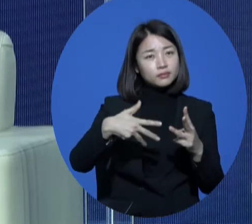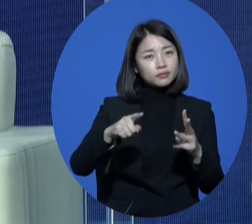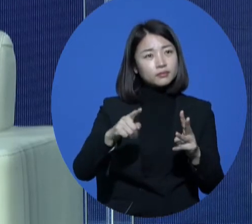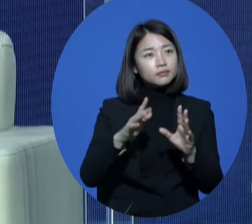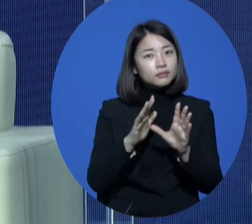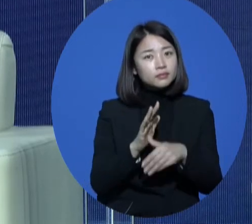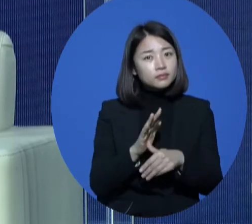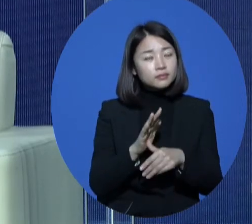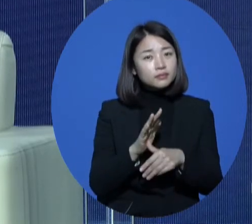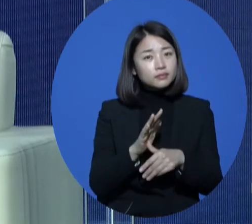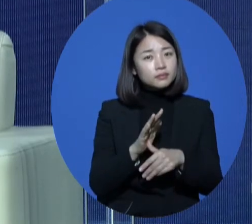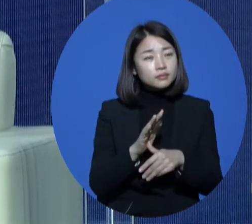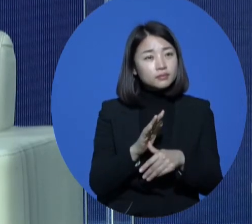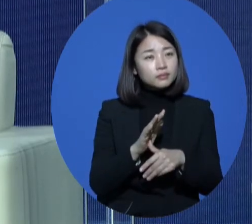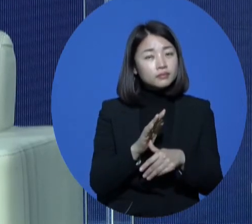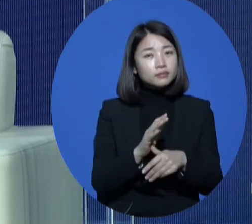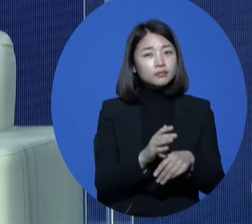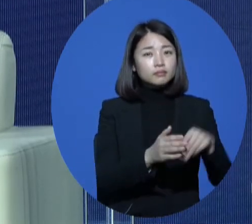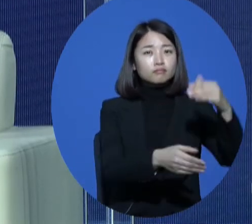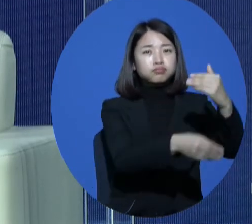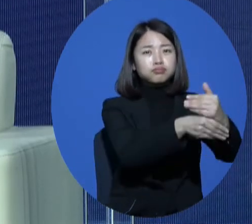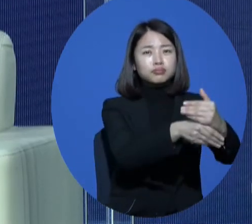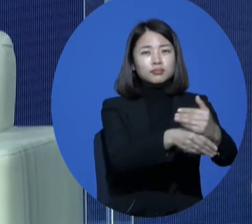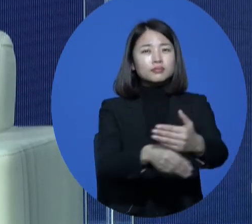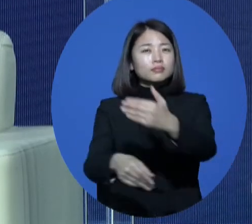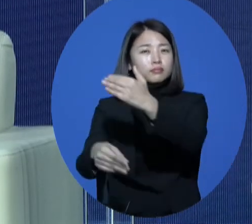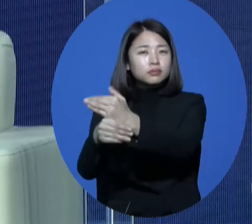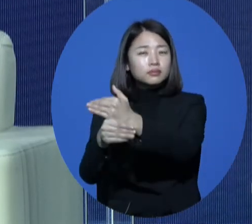휴관, 휴교, 코호트 격리 등으로 많은